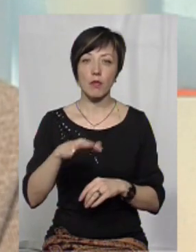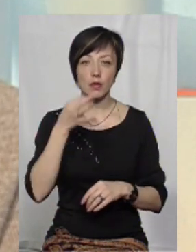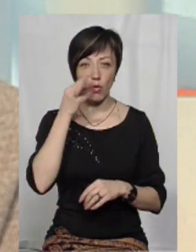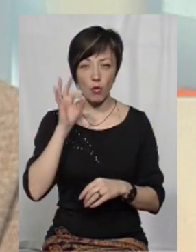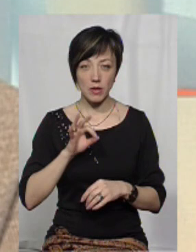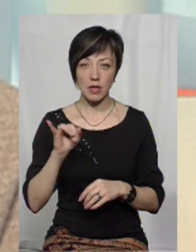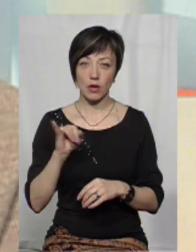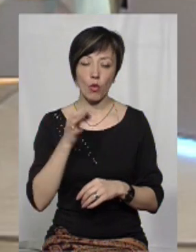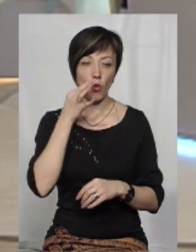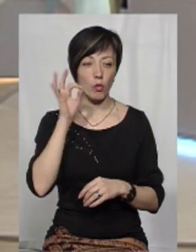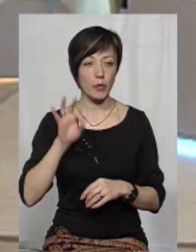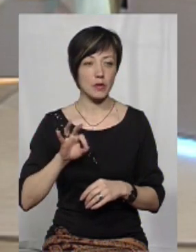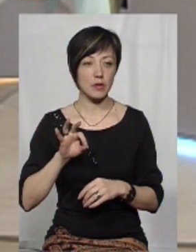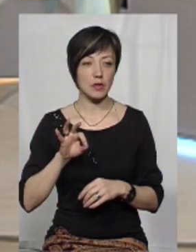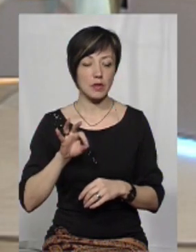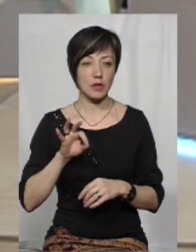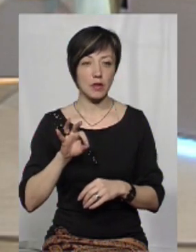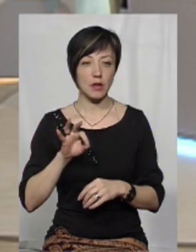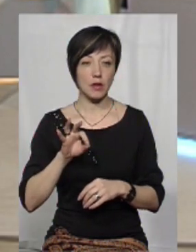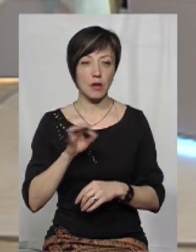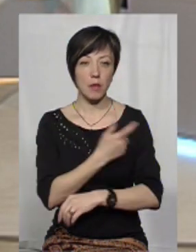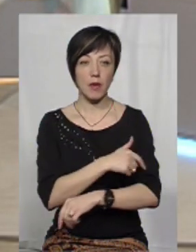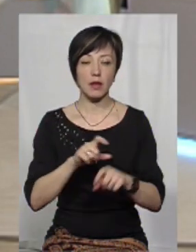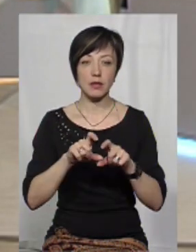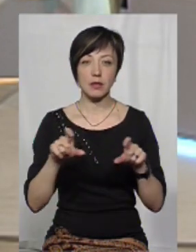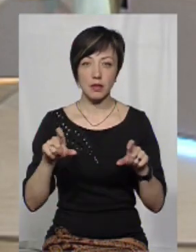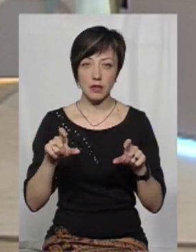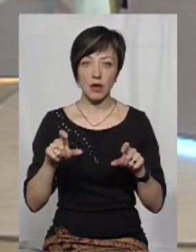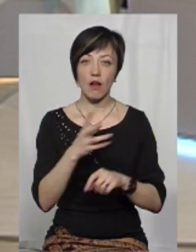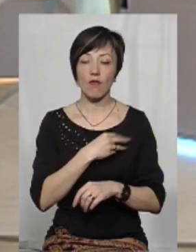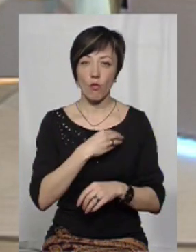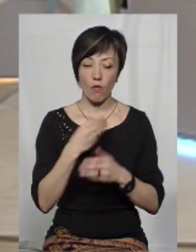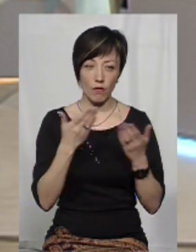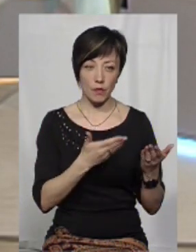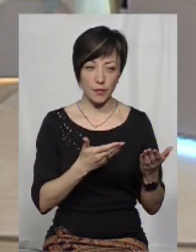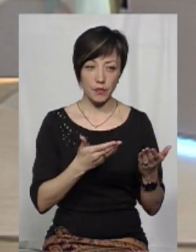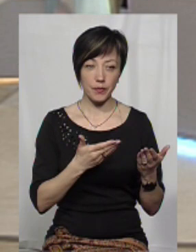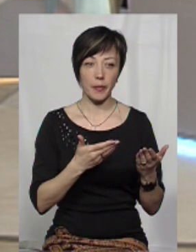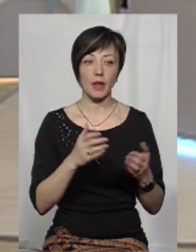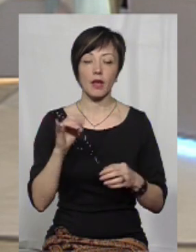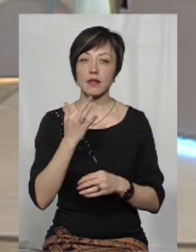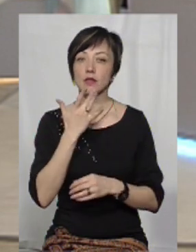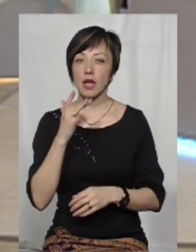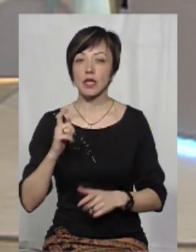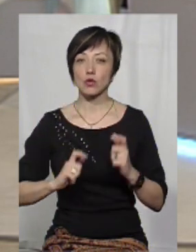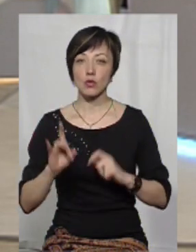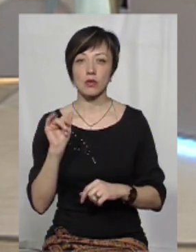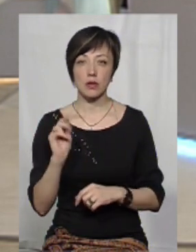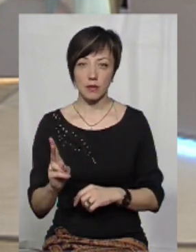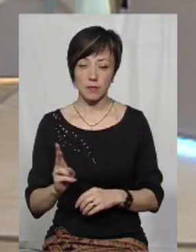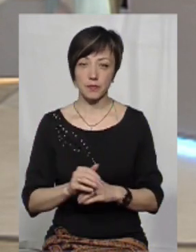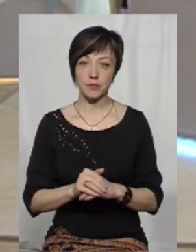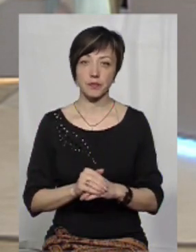опыт, и опыт больницы гематологической клиники во Львове и в Национальном институте